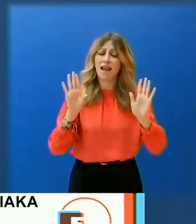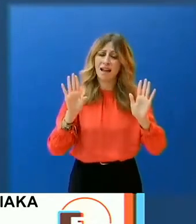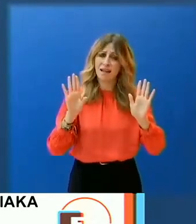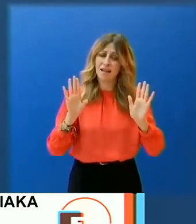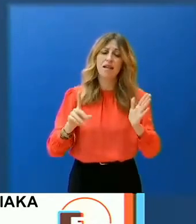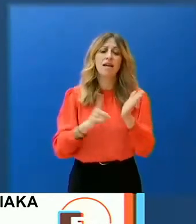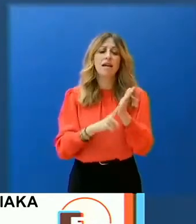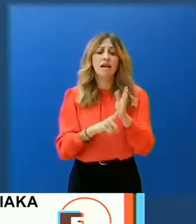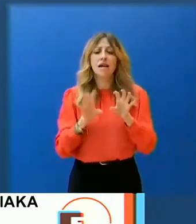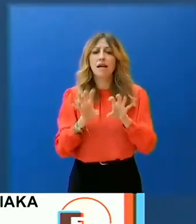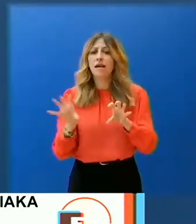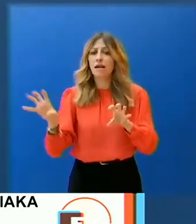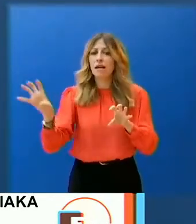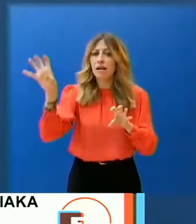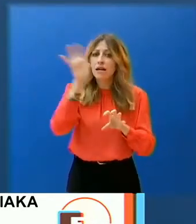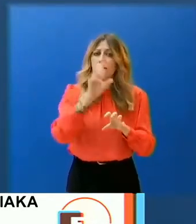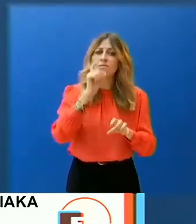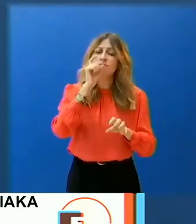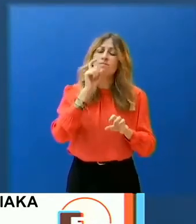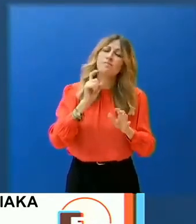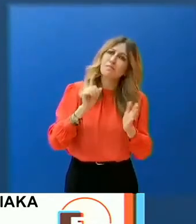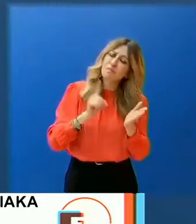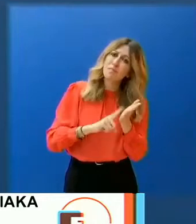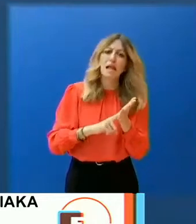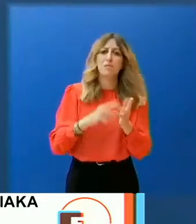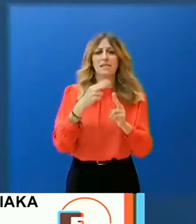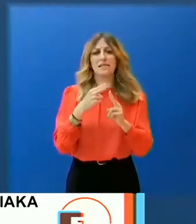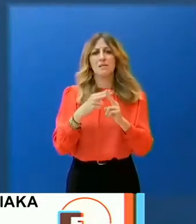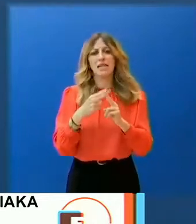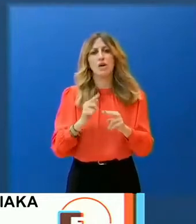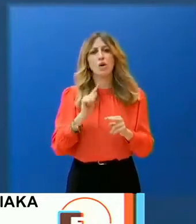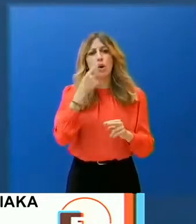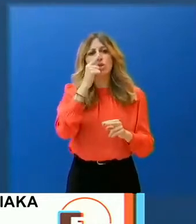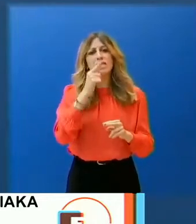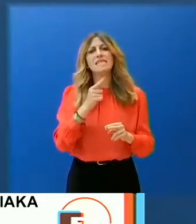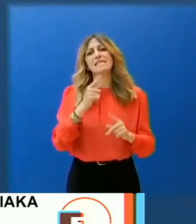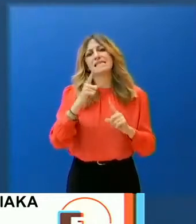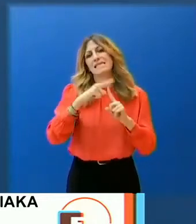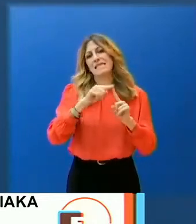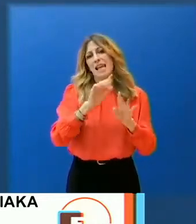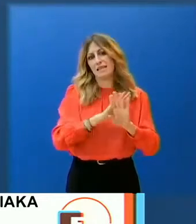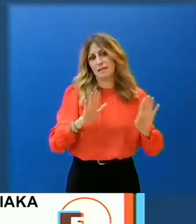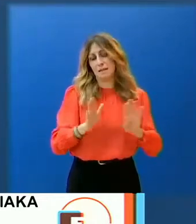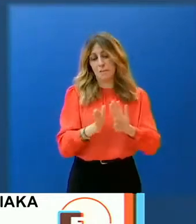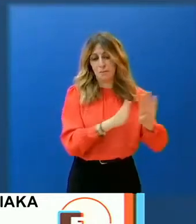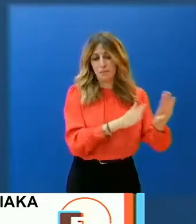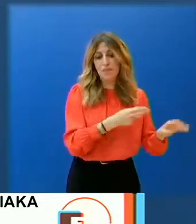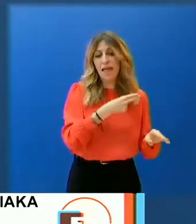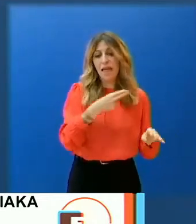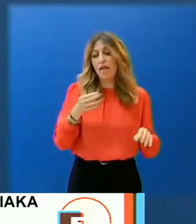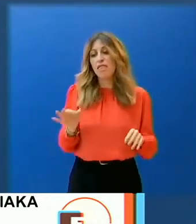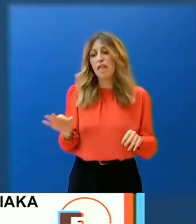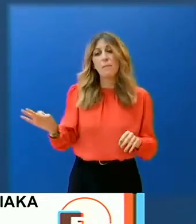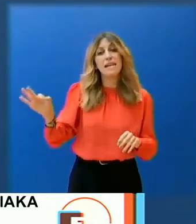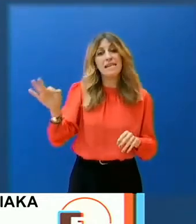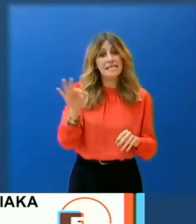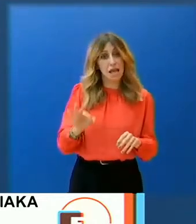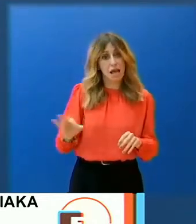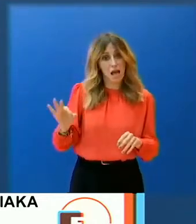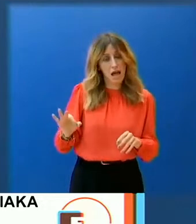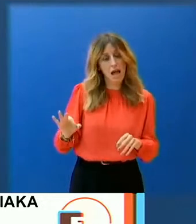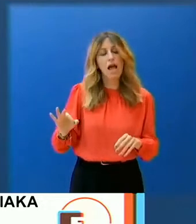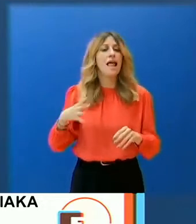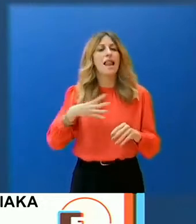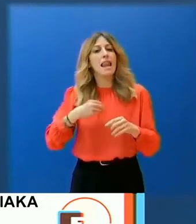ισχυρή σύσταση για τακτικά διαγνωστικά τεστ. Για τις μετακινήσεις προς και από τα νησιά, με εξαίρεση τη Λευκάδα, την Εύβοια και